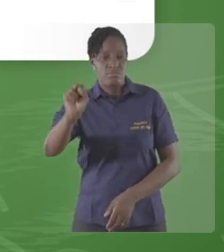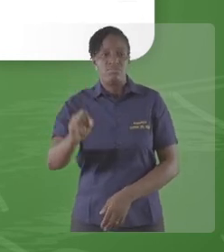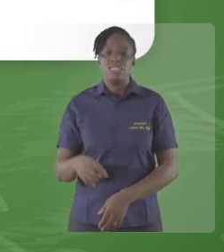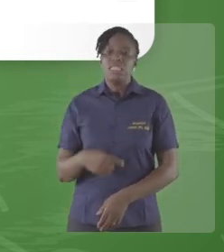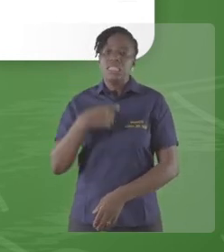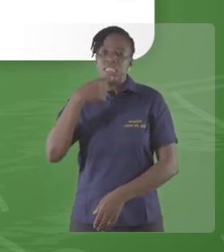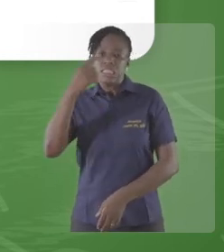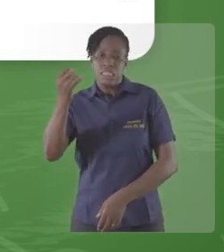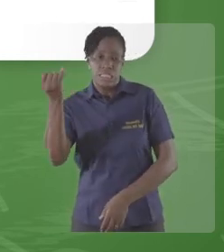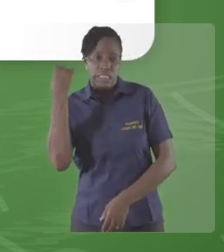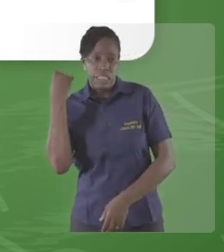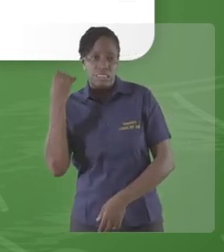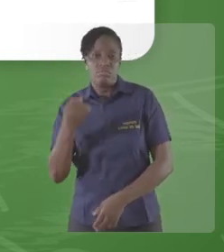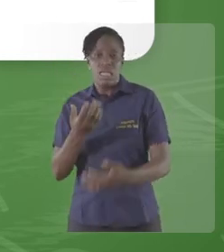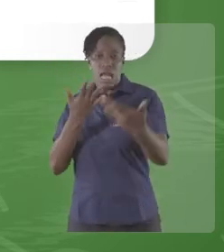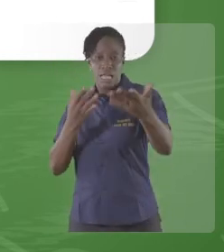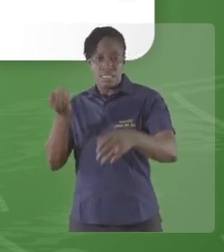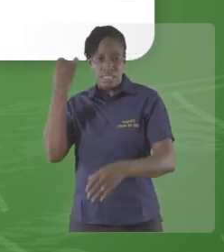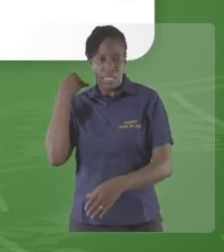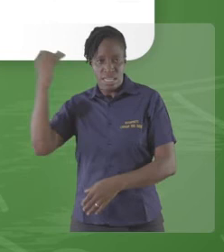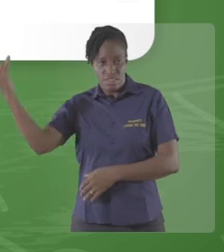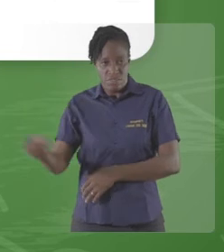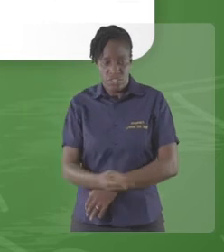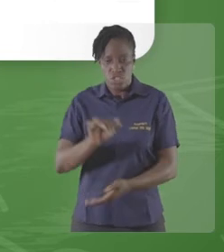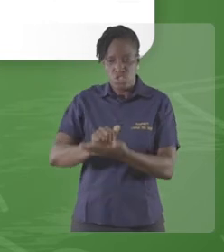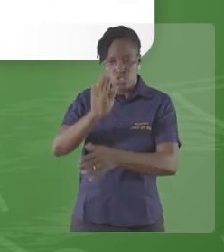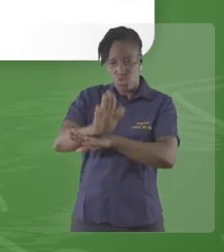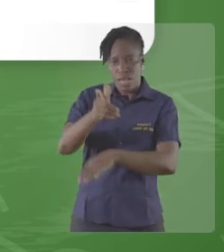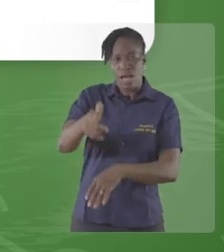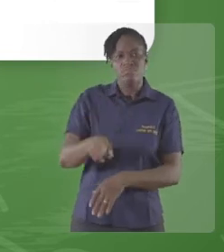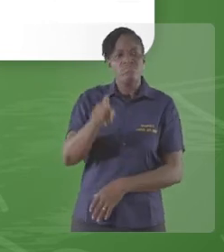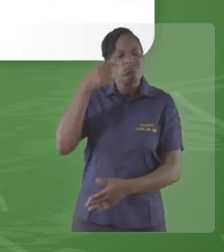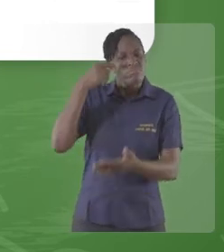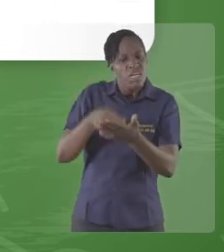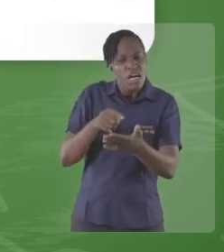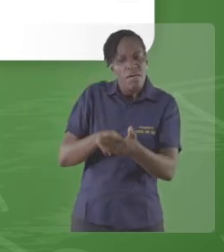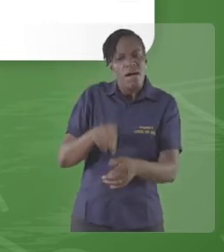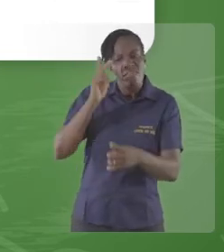soir-là. Alors, vous remarquez que le verbe attend,